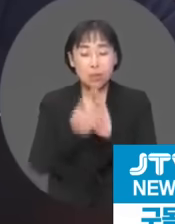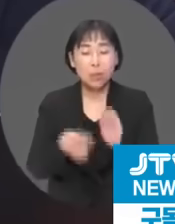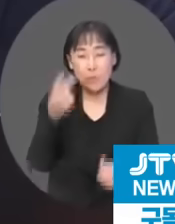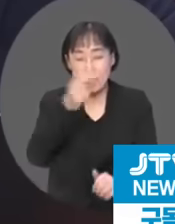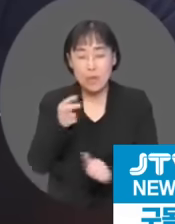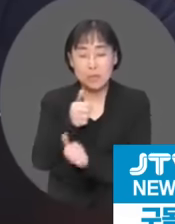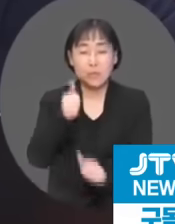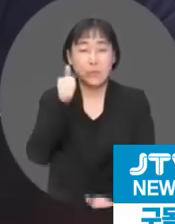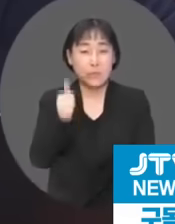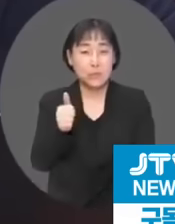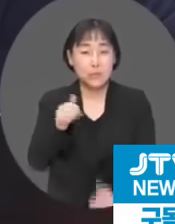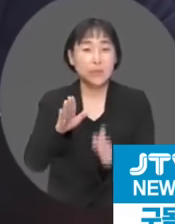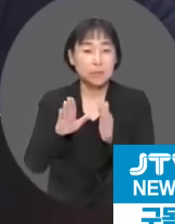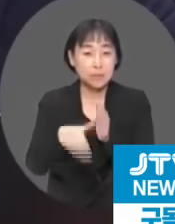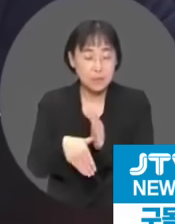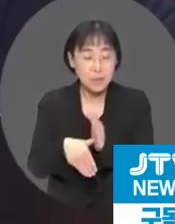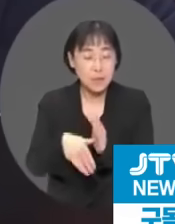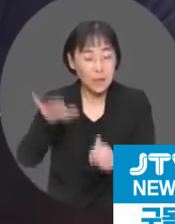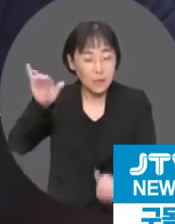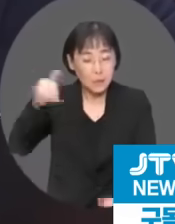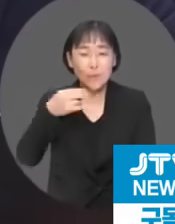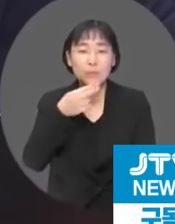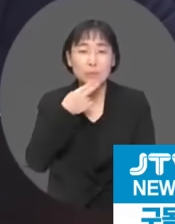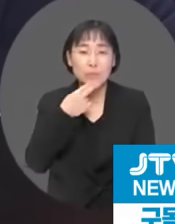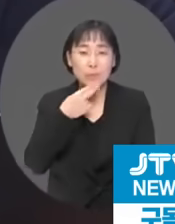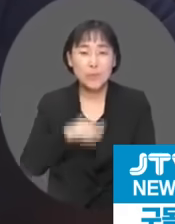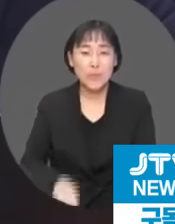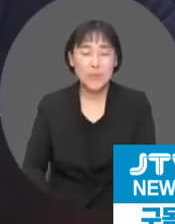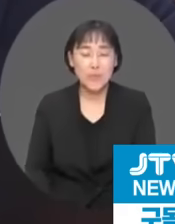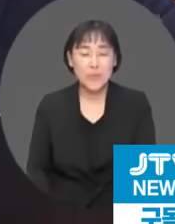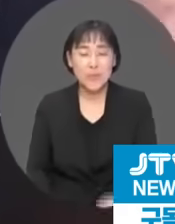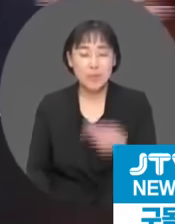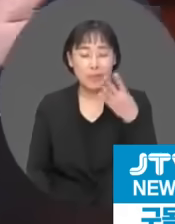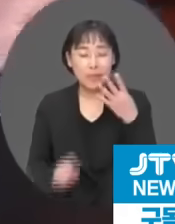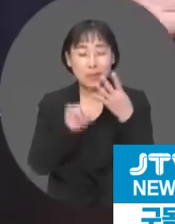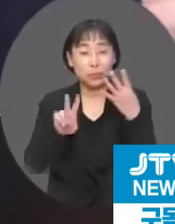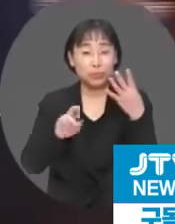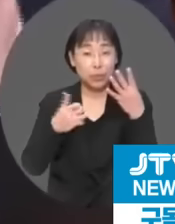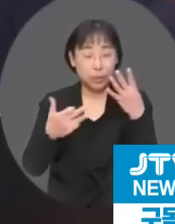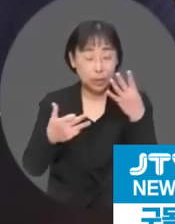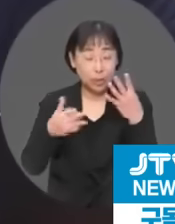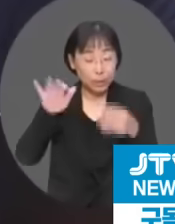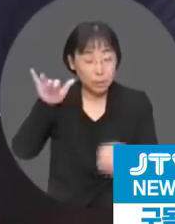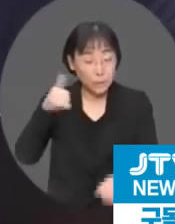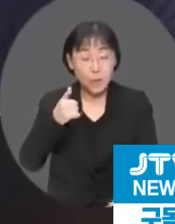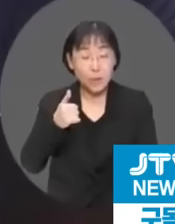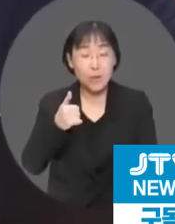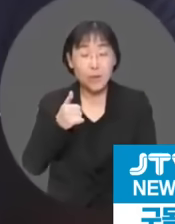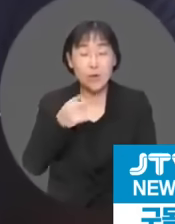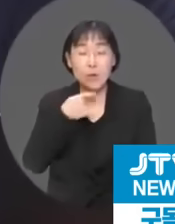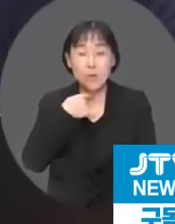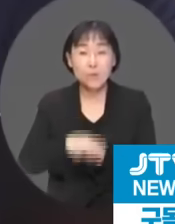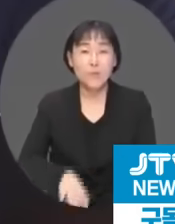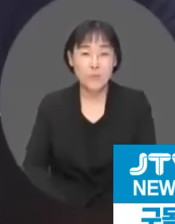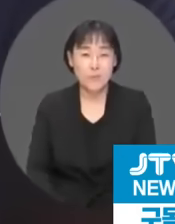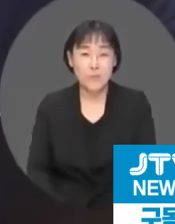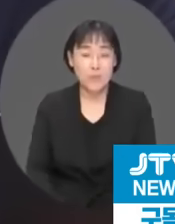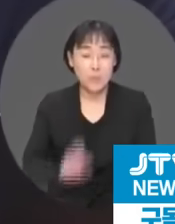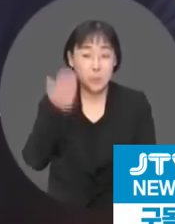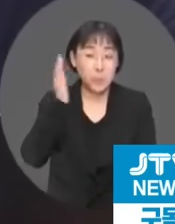없습니다 4월 18일 날 아침에 전화받으신 적 없는 거죠네 그럼 그 앞 전후로도 전화받으신 적은